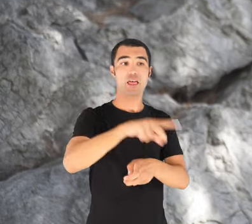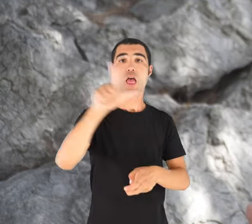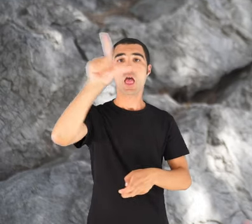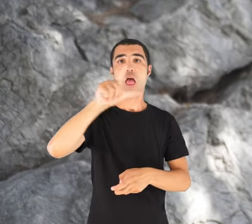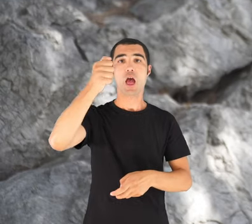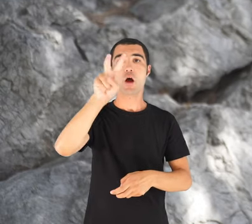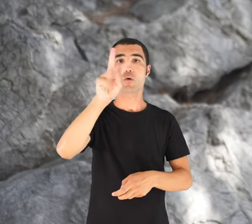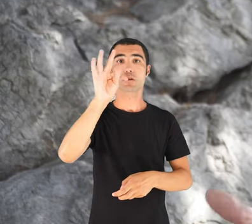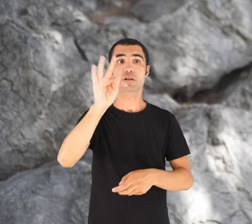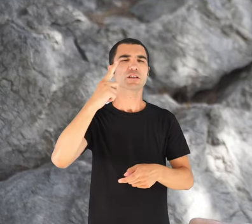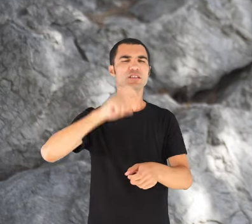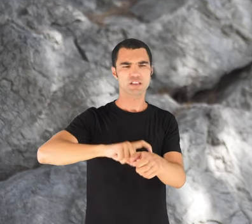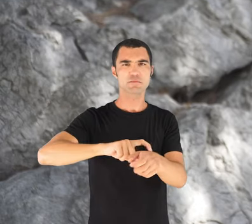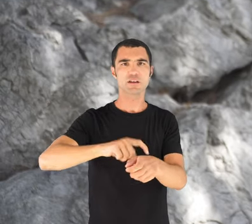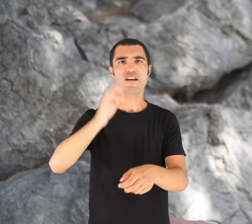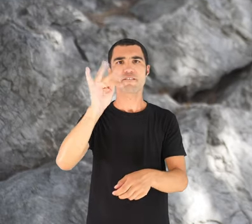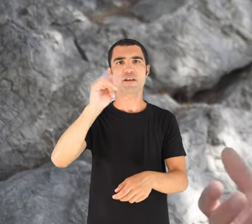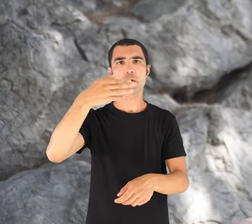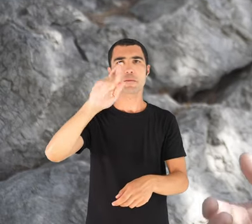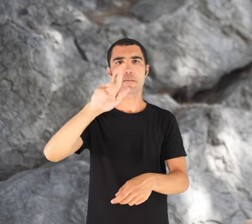És un llaüt típic, el que ja és de fibra, ja